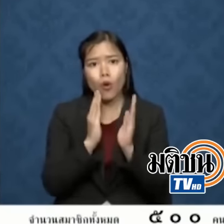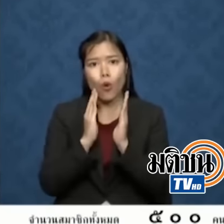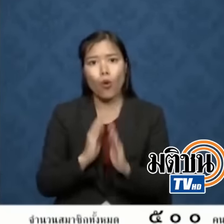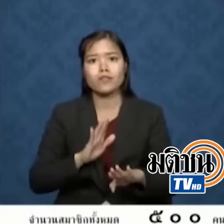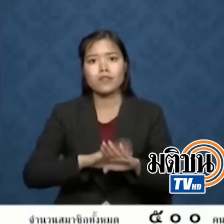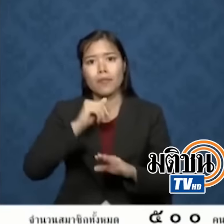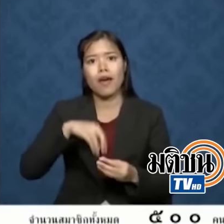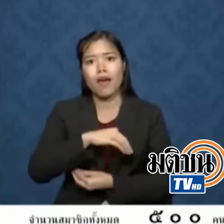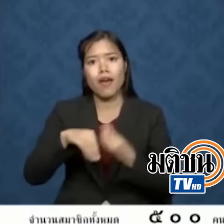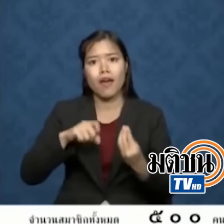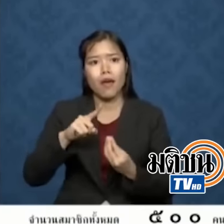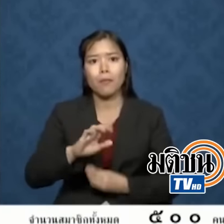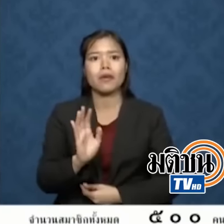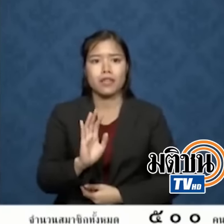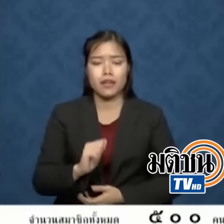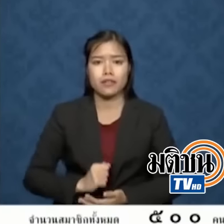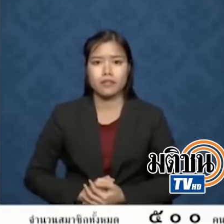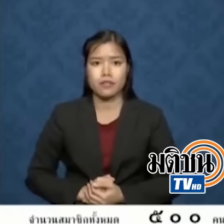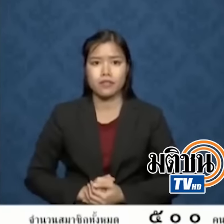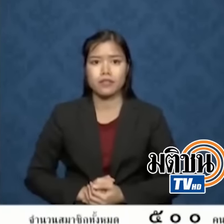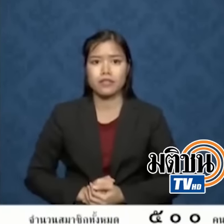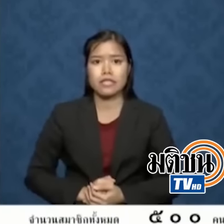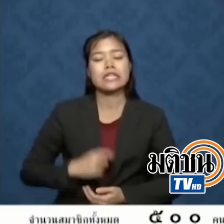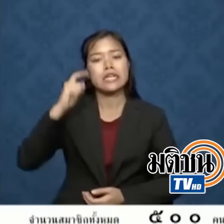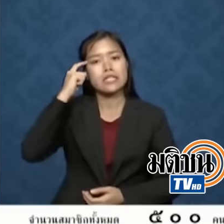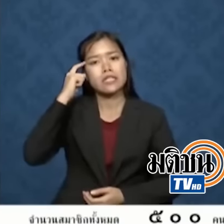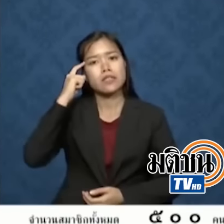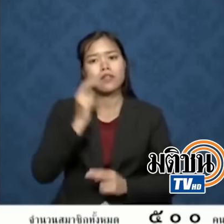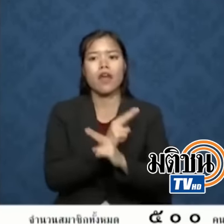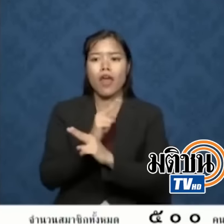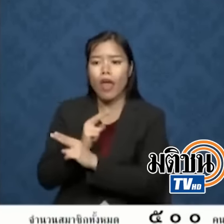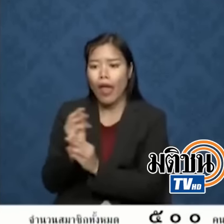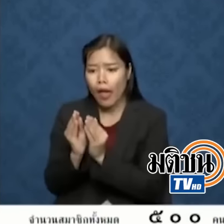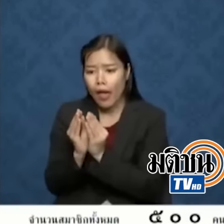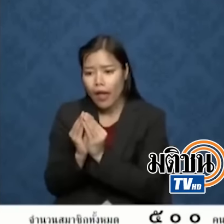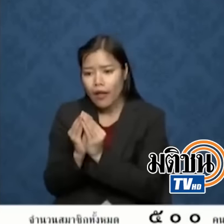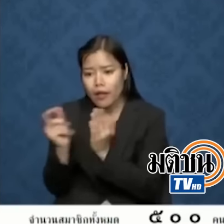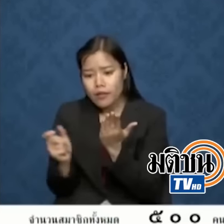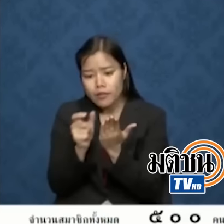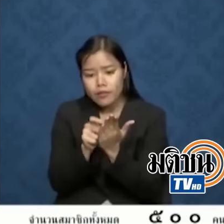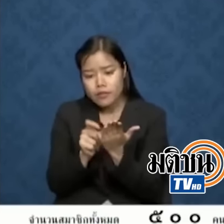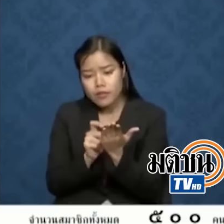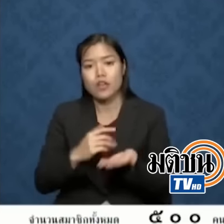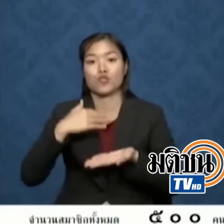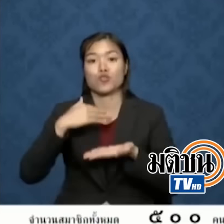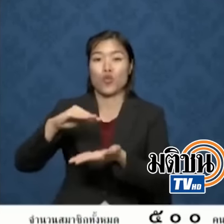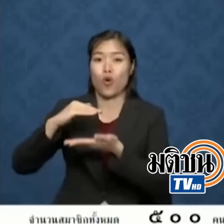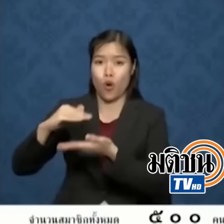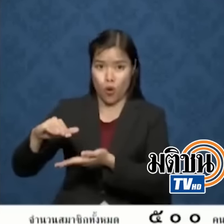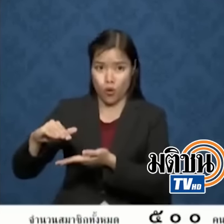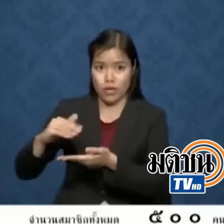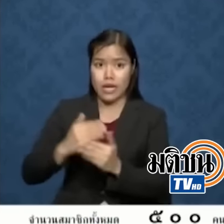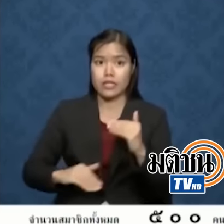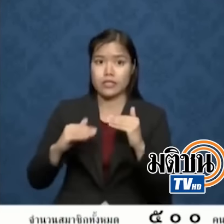ครับสิ่งที่ท่านนำมาเสนอคือท่านหาสัดส่วนนั้นหรืออัตราส่วนนั้นจากการส่งออกที่ใช้สิทธิ์